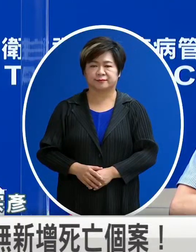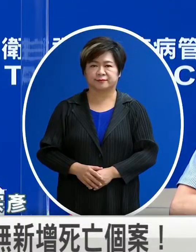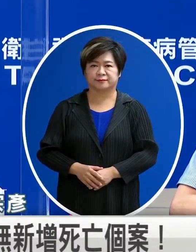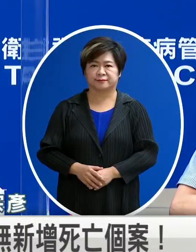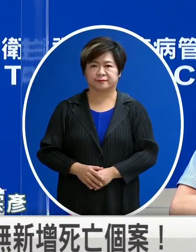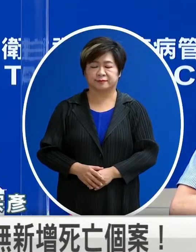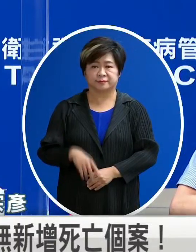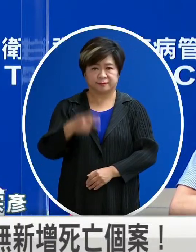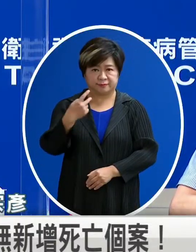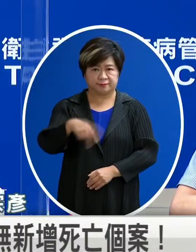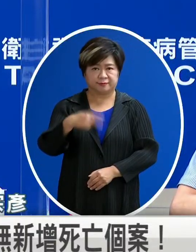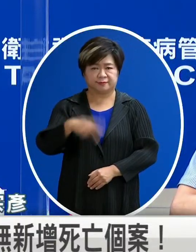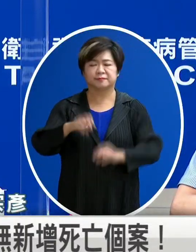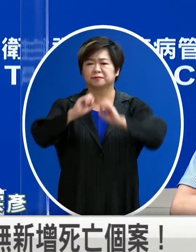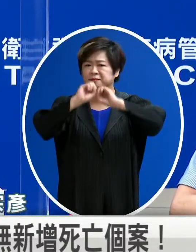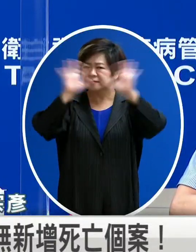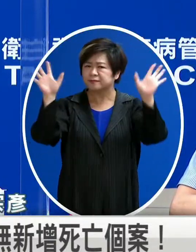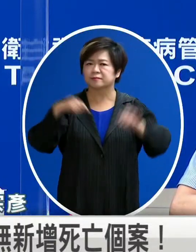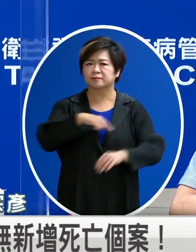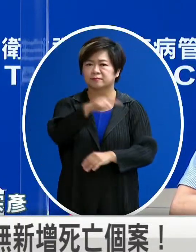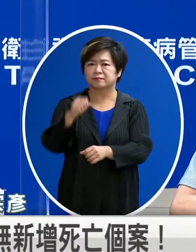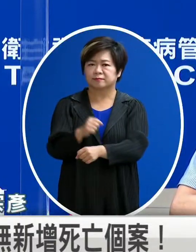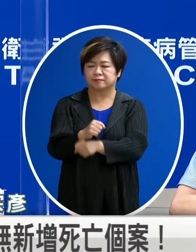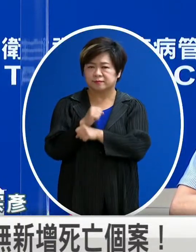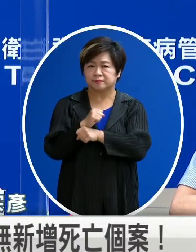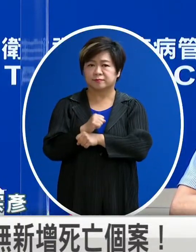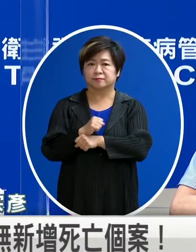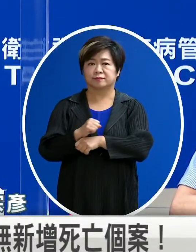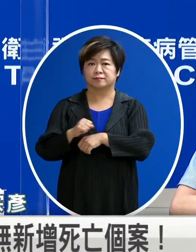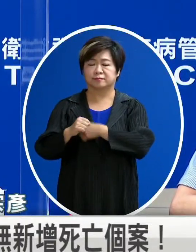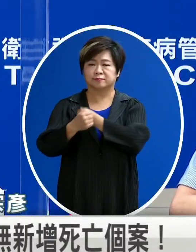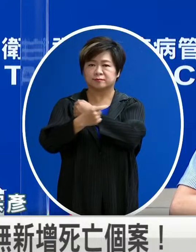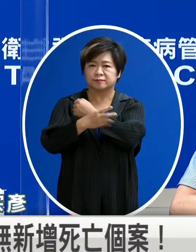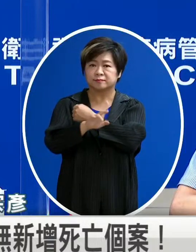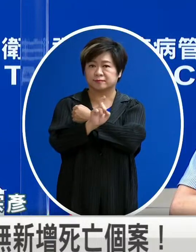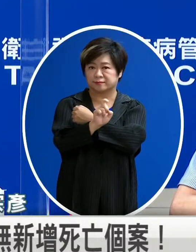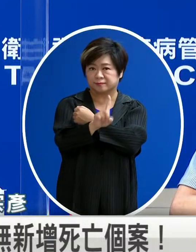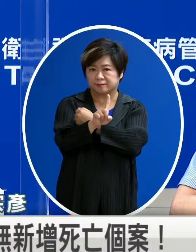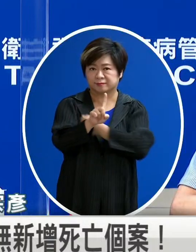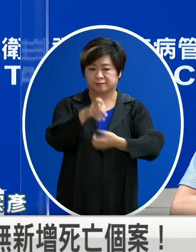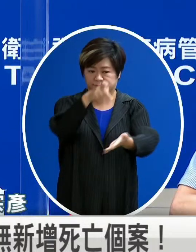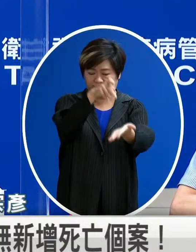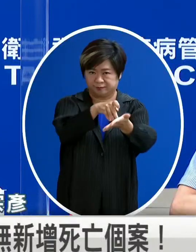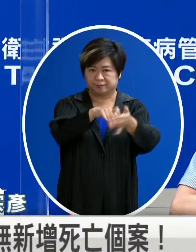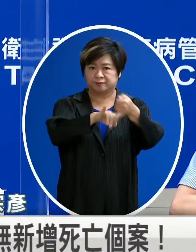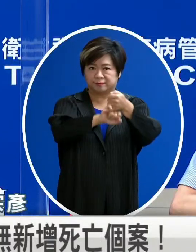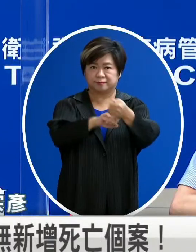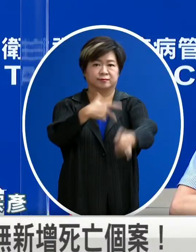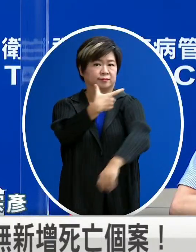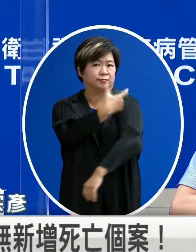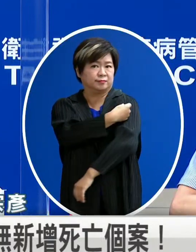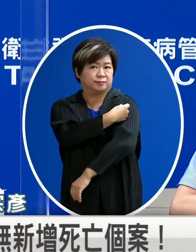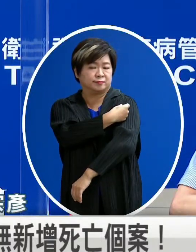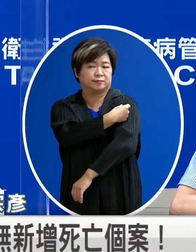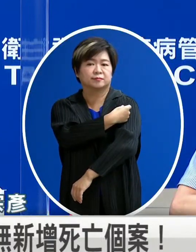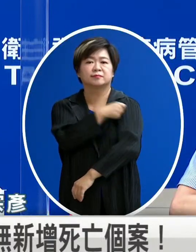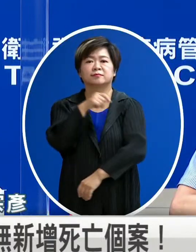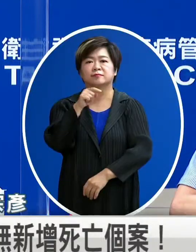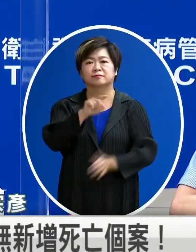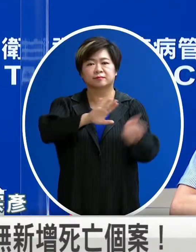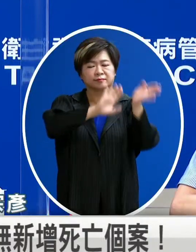那另外也再次的提醒大家，我们第11期的这个预约登记都会在